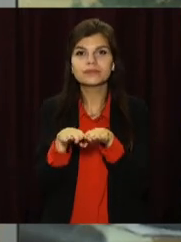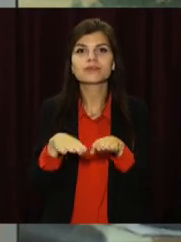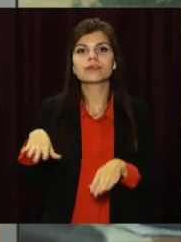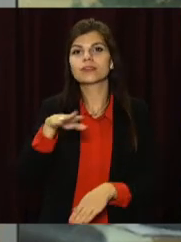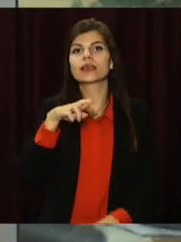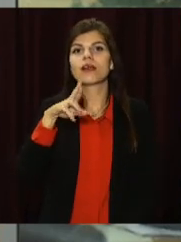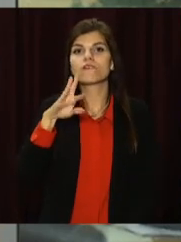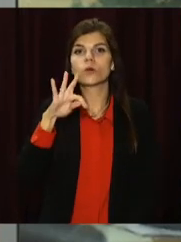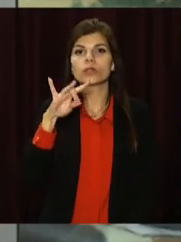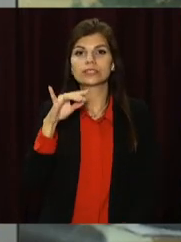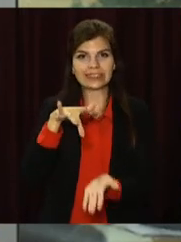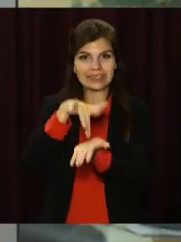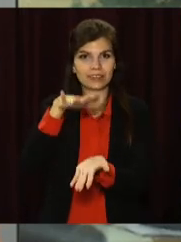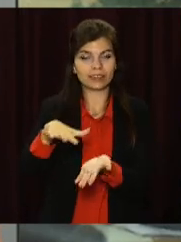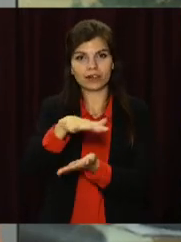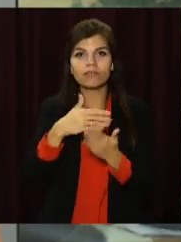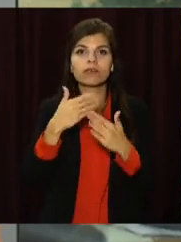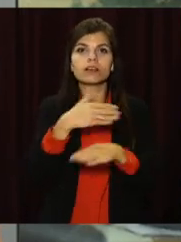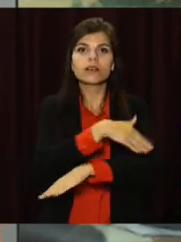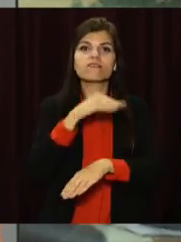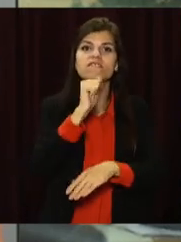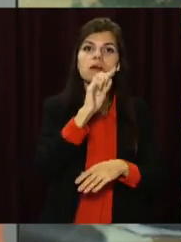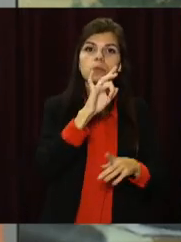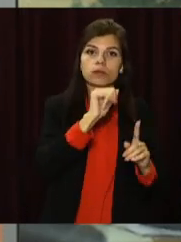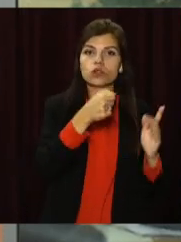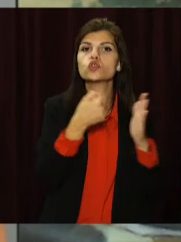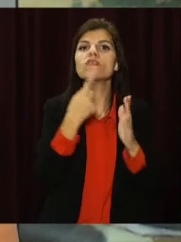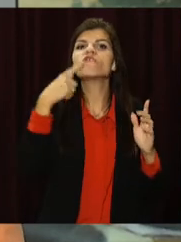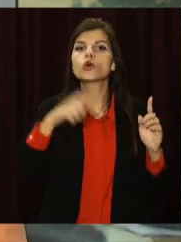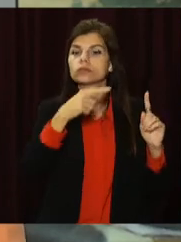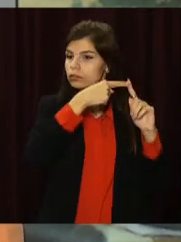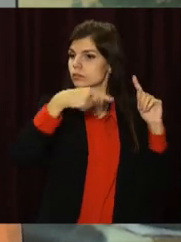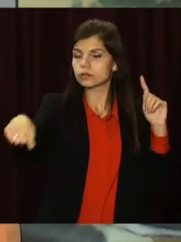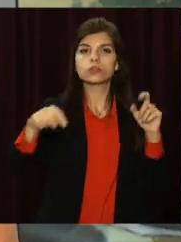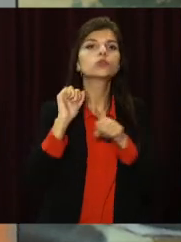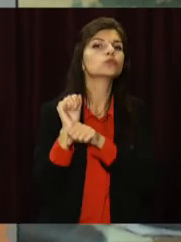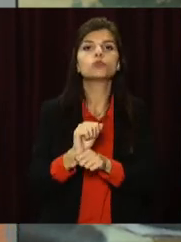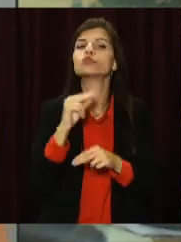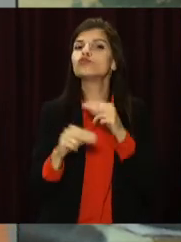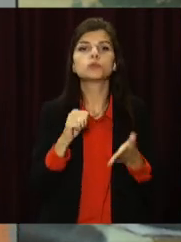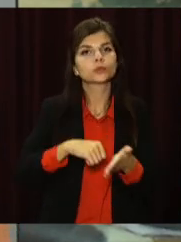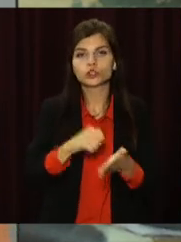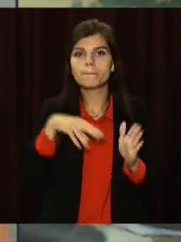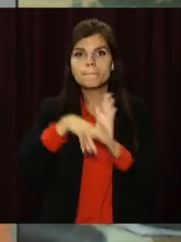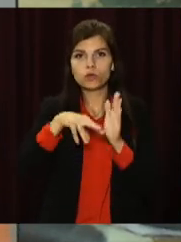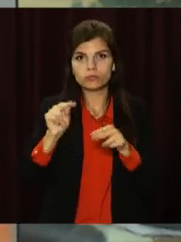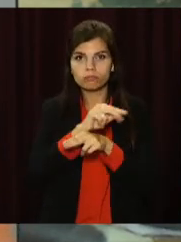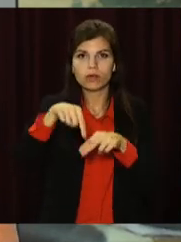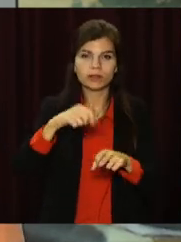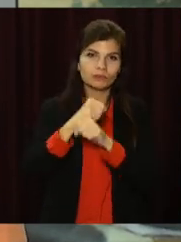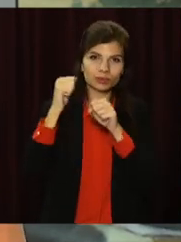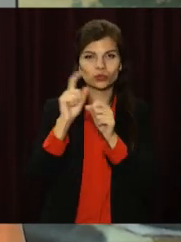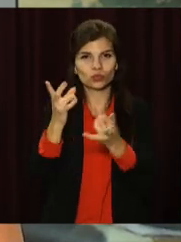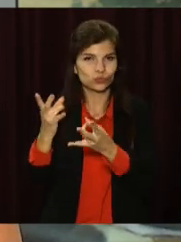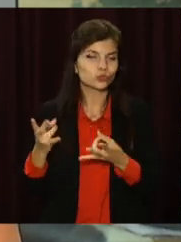проспекту Дмитра Яворницького від вулиці Андрія Фабра до вулиці Воскресенської. Рух призупинять через будівництво метро. На цей час схема